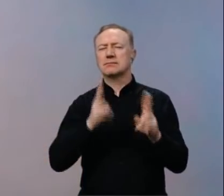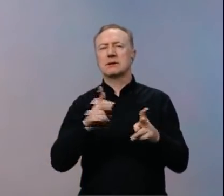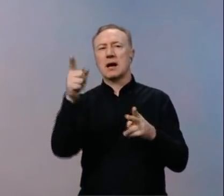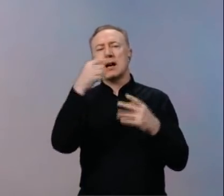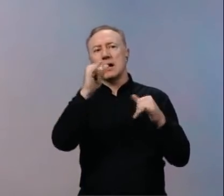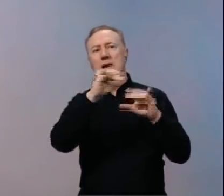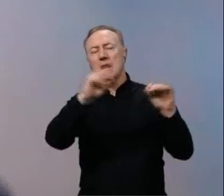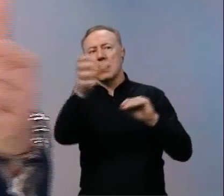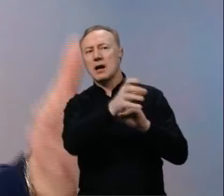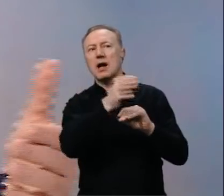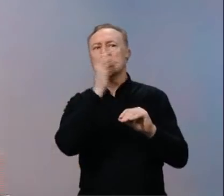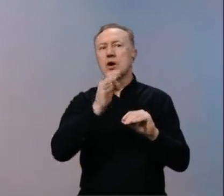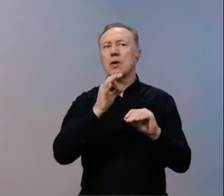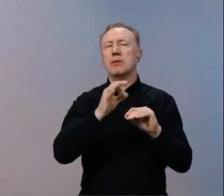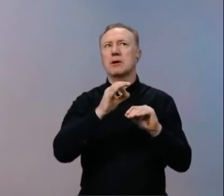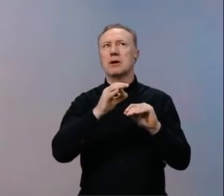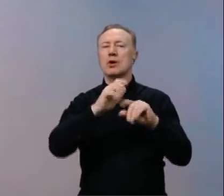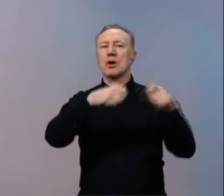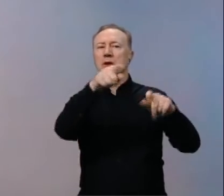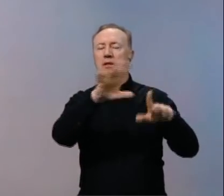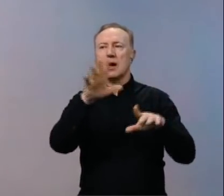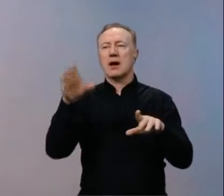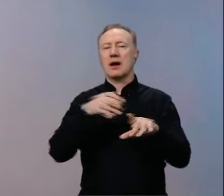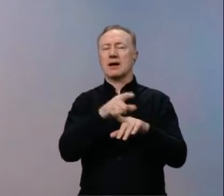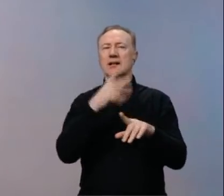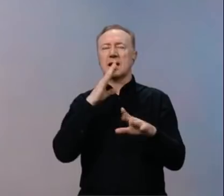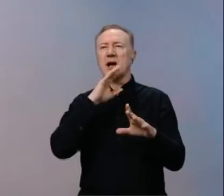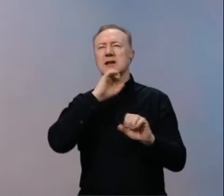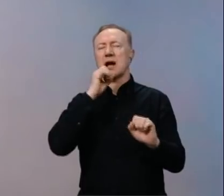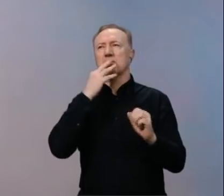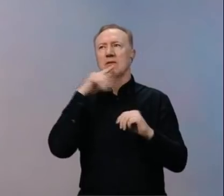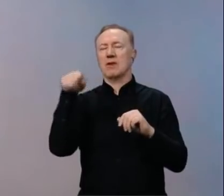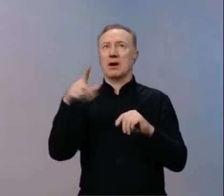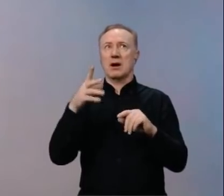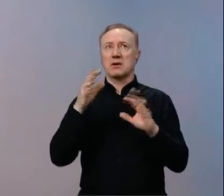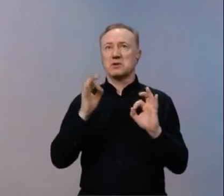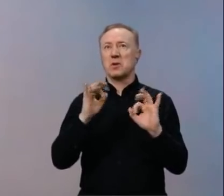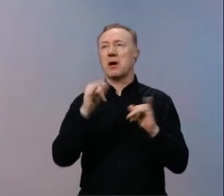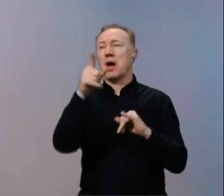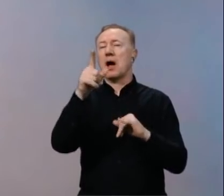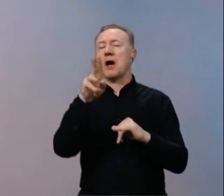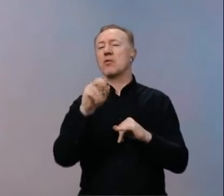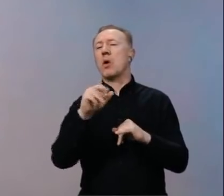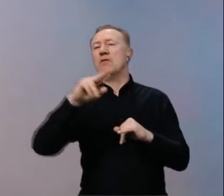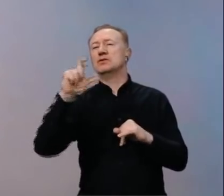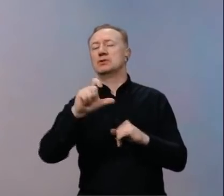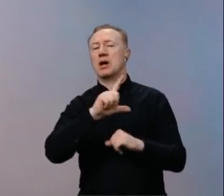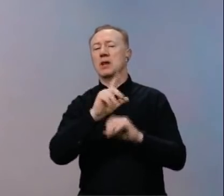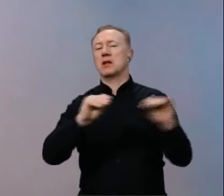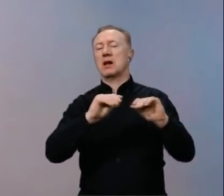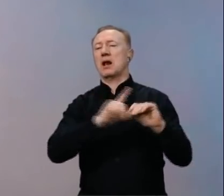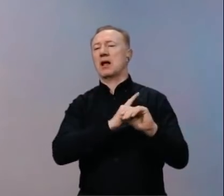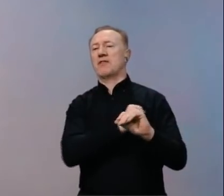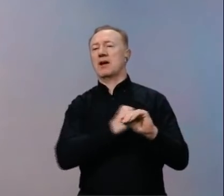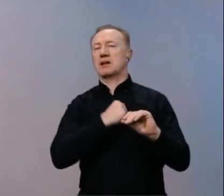szkoleniowca Był dobrym rozwiązaniem bo tak też wypowiadały się Kiedy Aleksander vuković został ogłoszony trenerem Legii powiedziałeś to najlepszy możliwy wybór